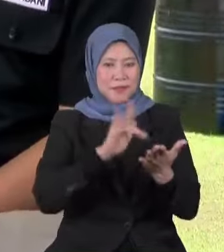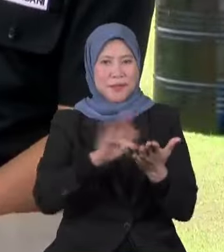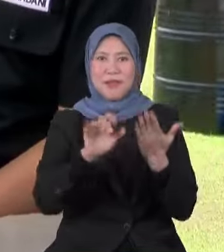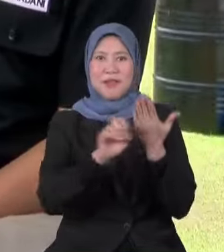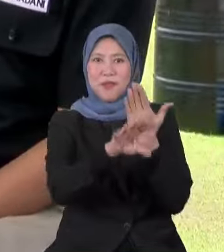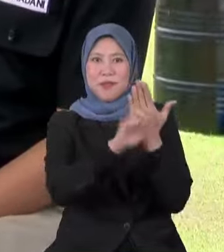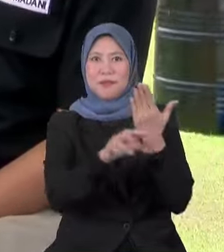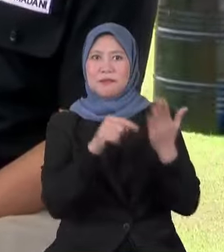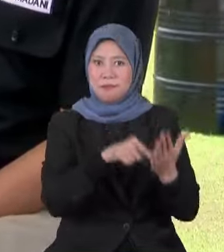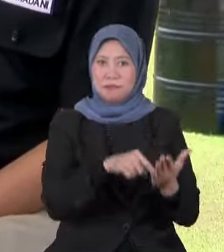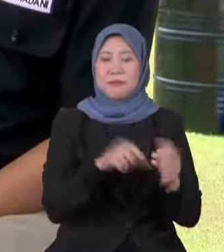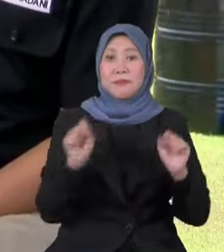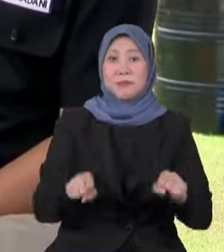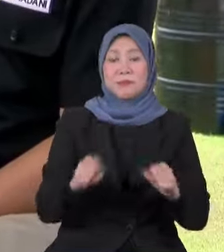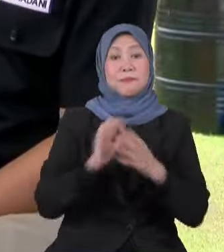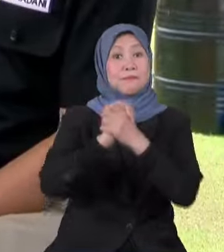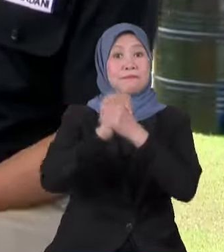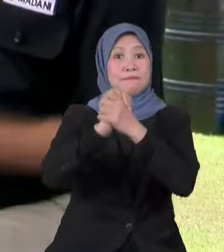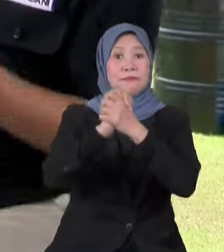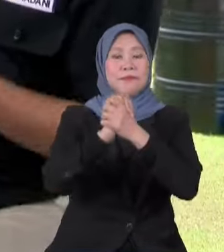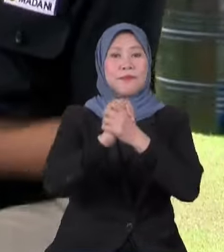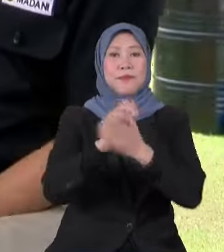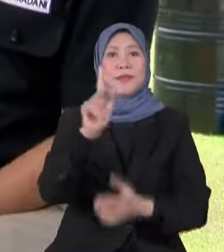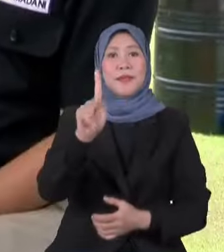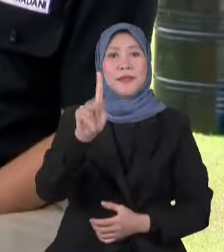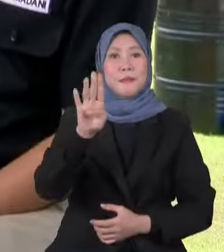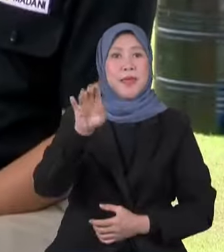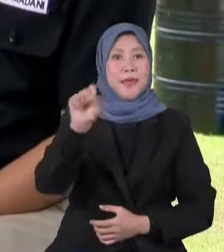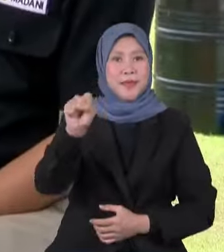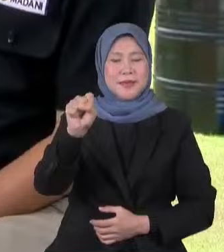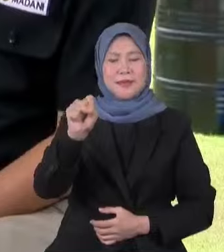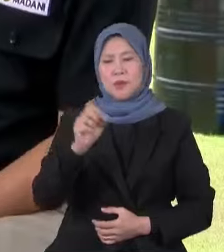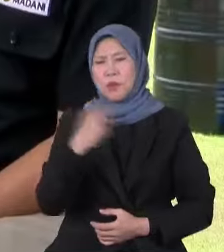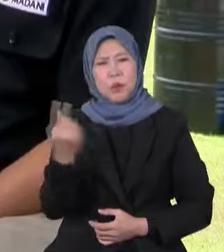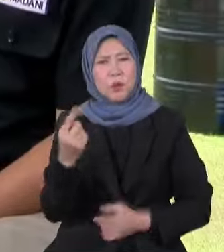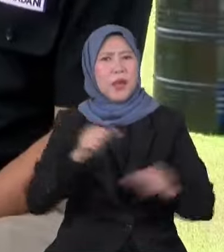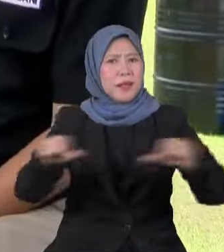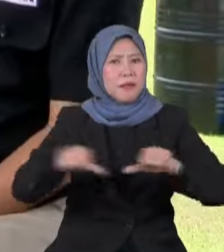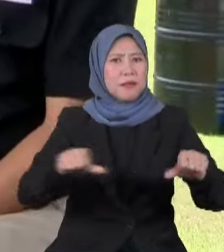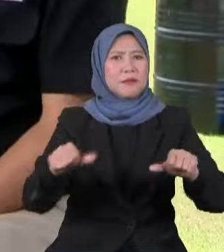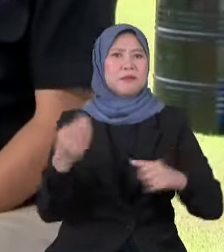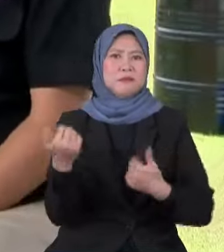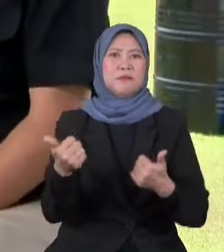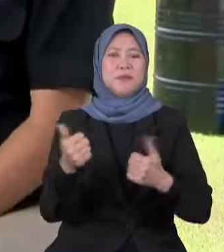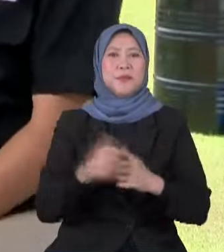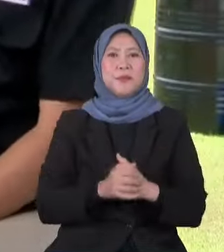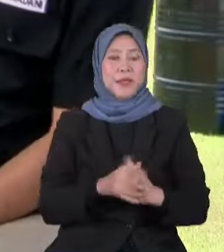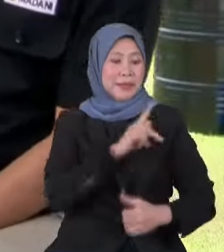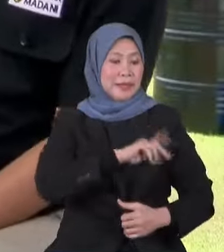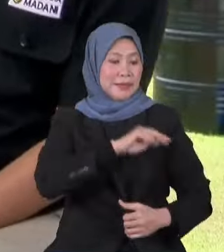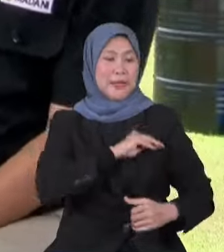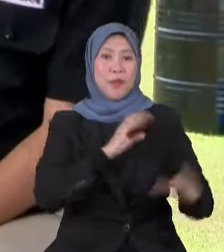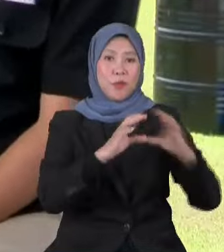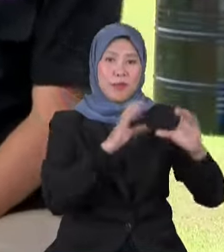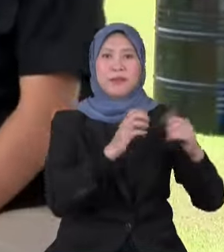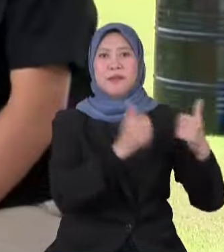juga saya ingin mengucapkan tahniah kepada pasukan media sosial KBS aktif YB. Selalunya kalau kita macam Kementerian Komunikasi, kita memang dah aktif Rio